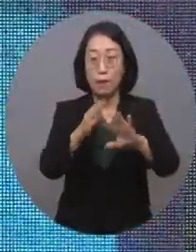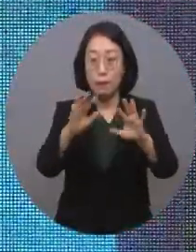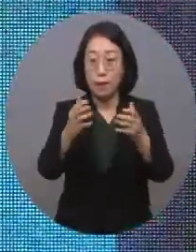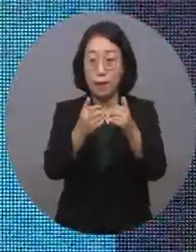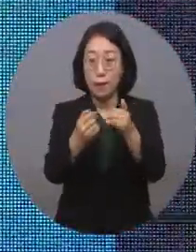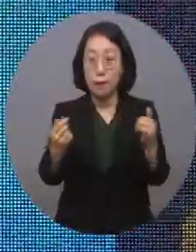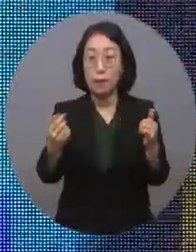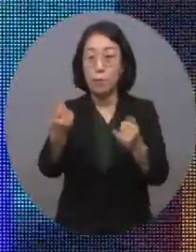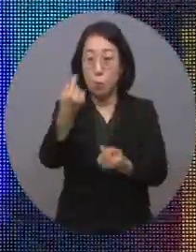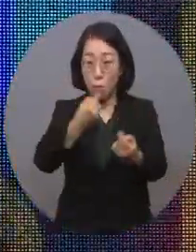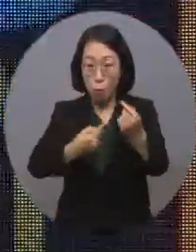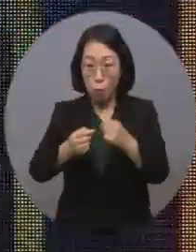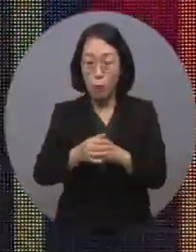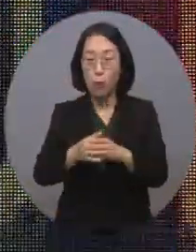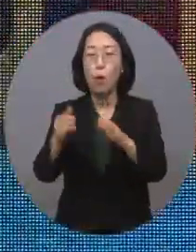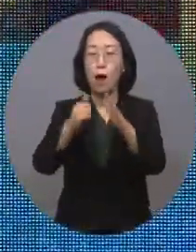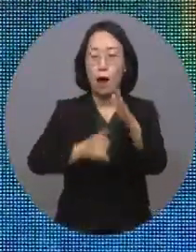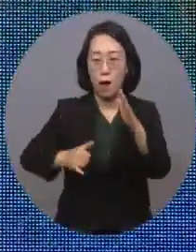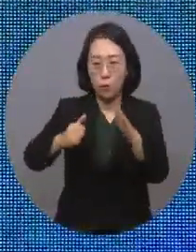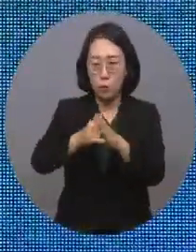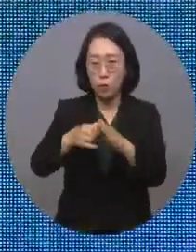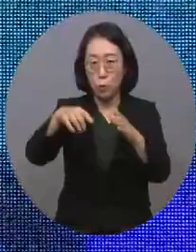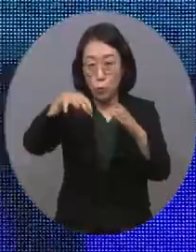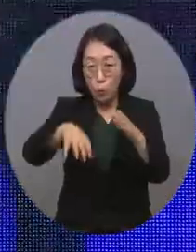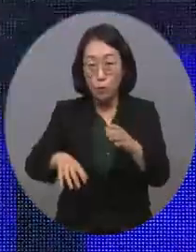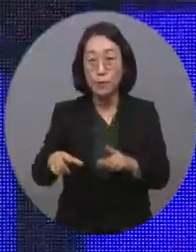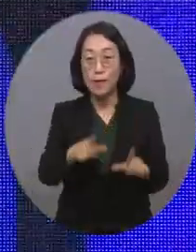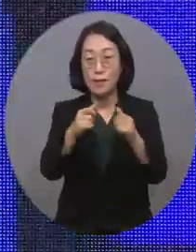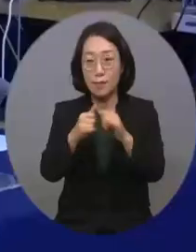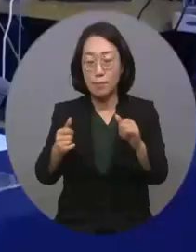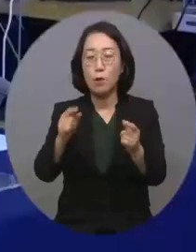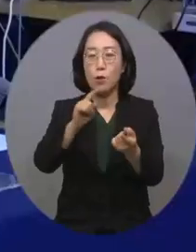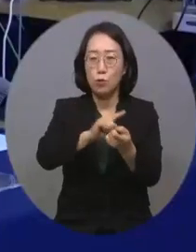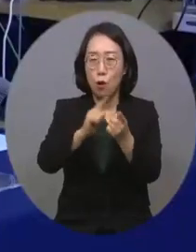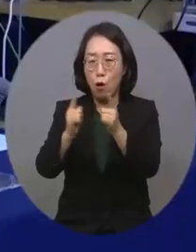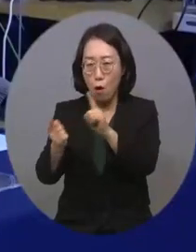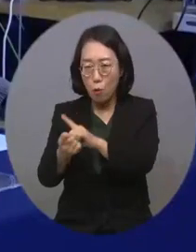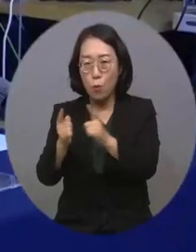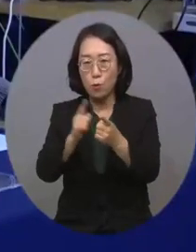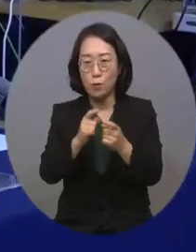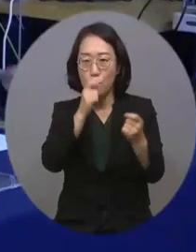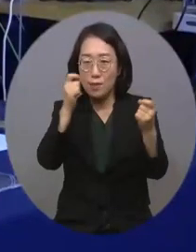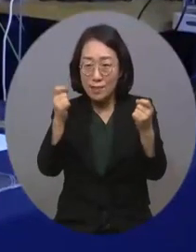근로자, 다문화 가족, 지역 주민들이 서로의 이웃으로